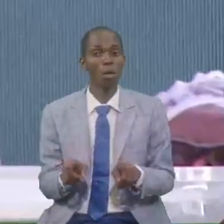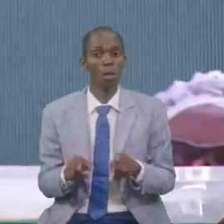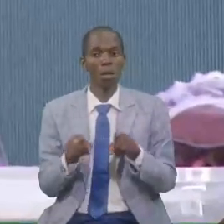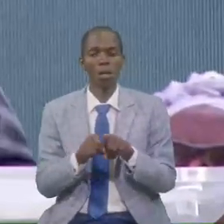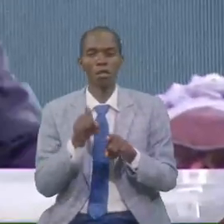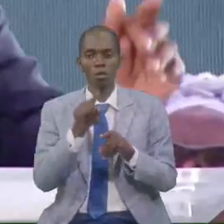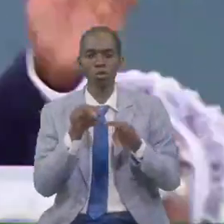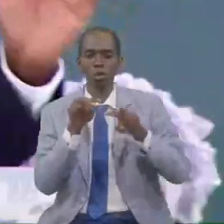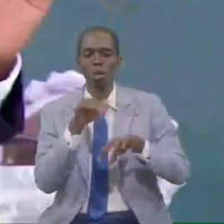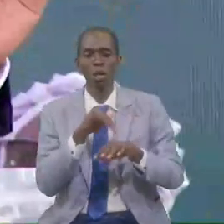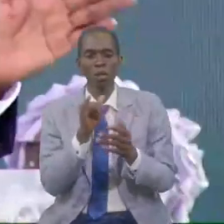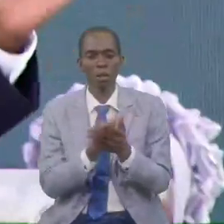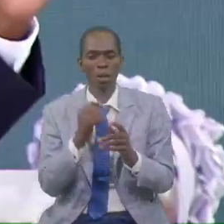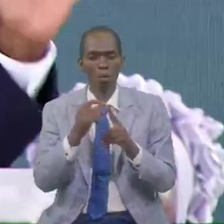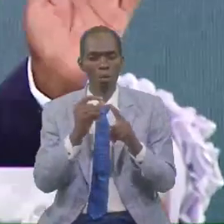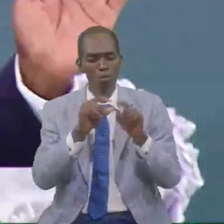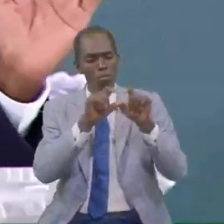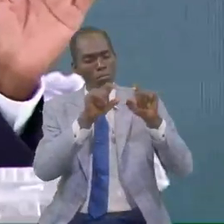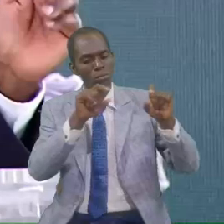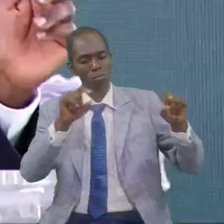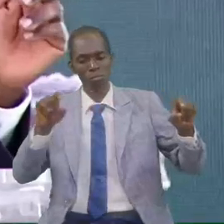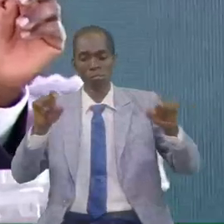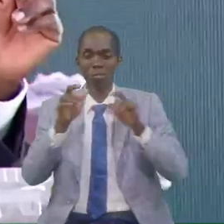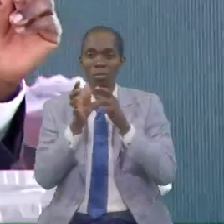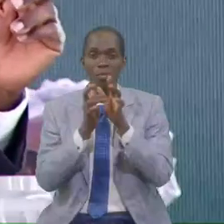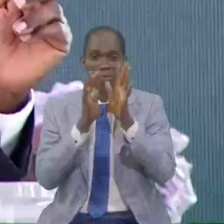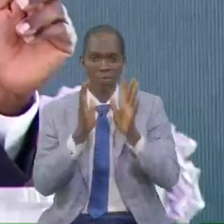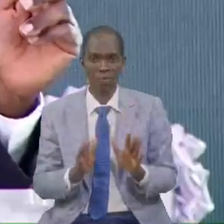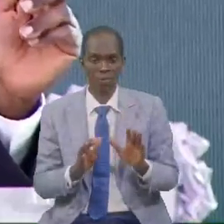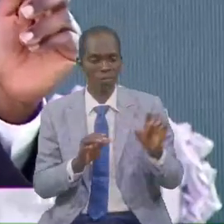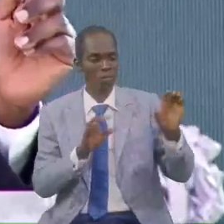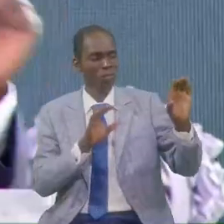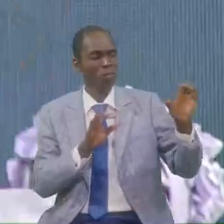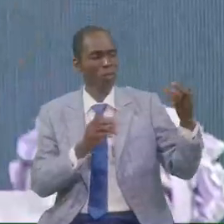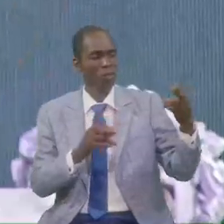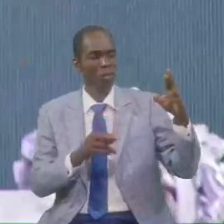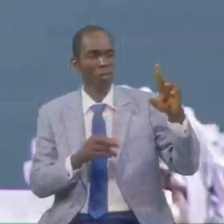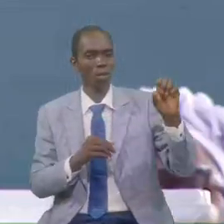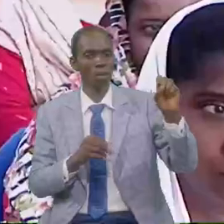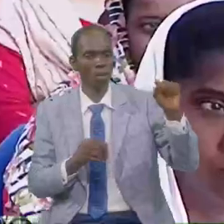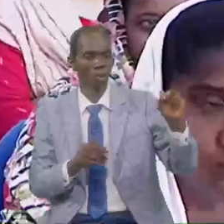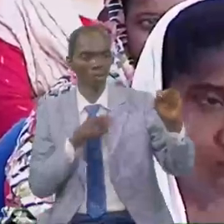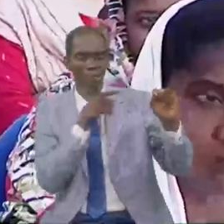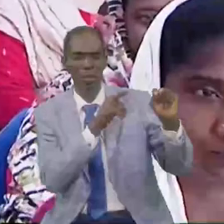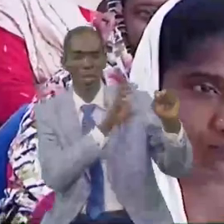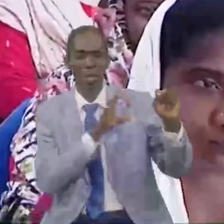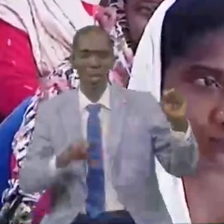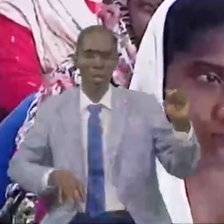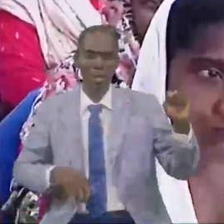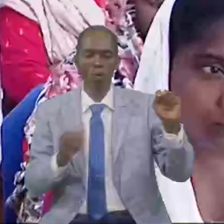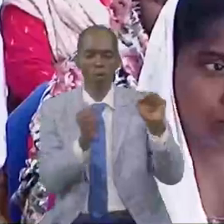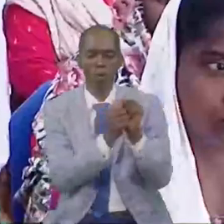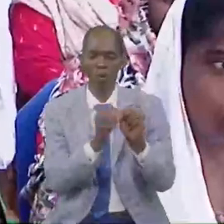Mais quand vous regardez le mot chrétien en anglais, vous avez Christ et